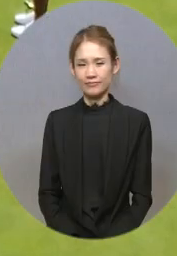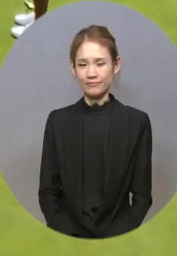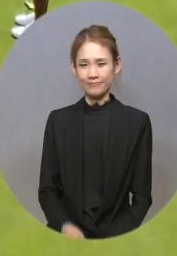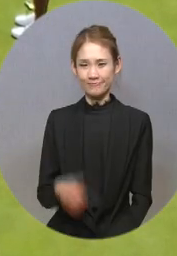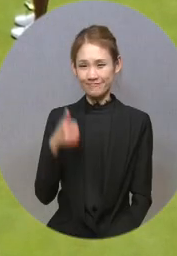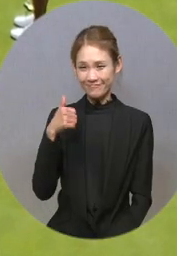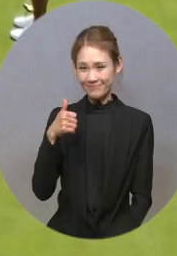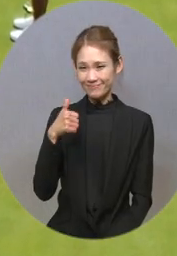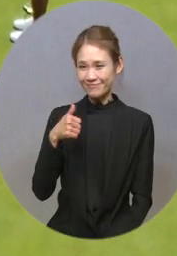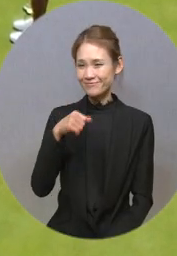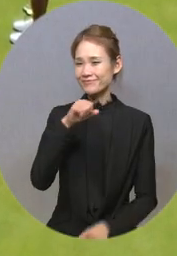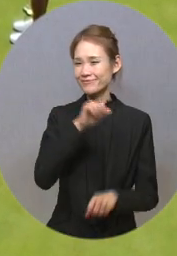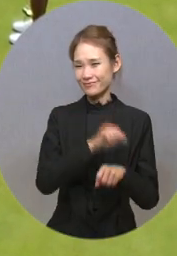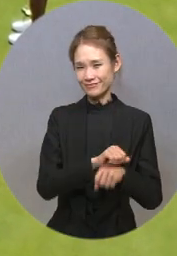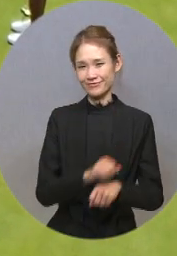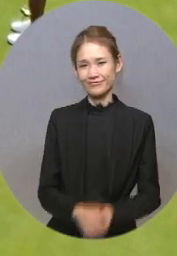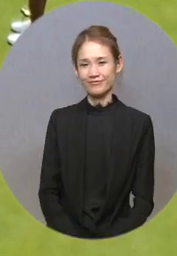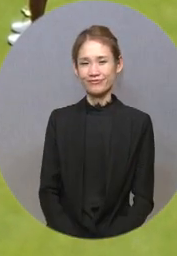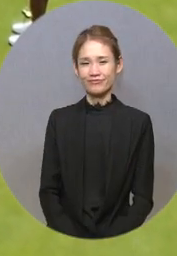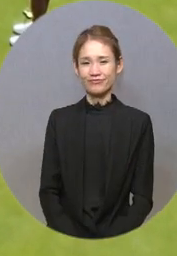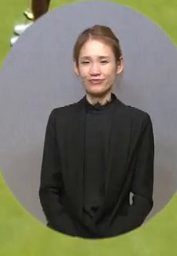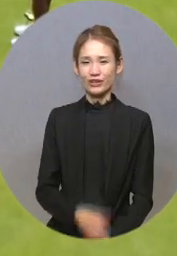나이스! 잘했다, 잘했다. 다행이야.